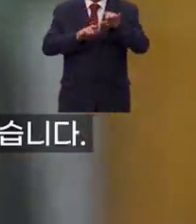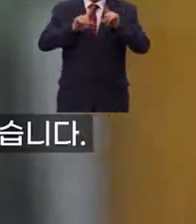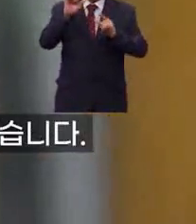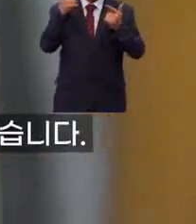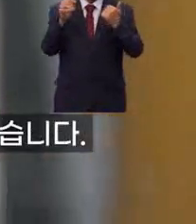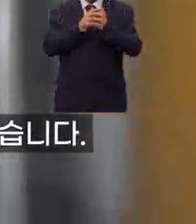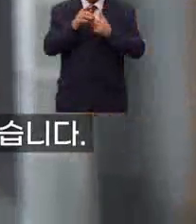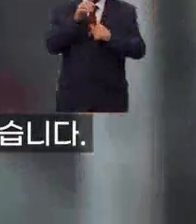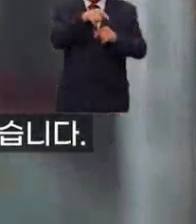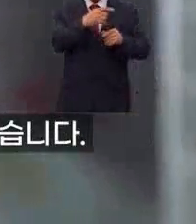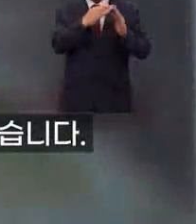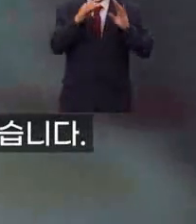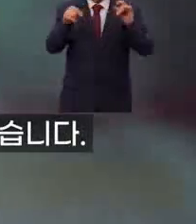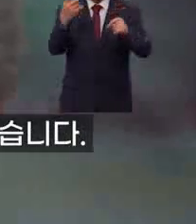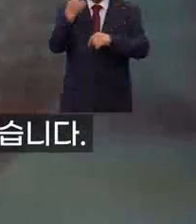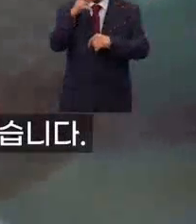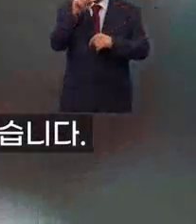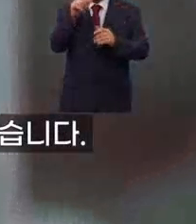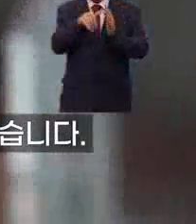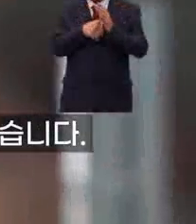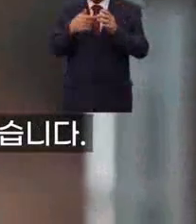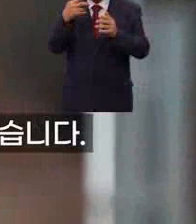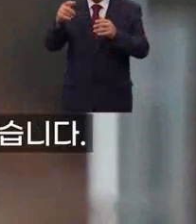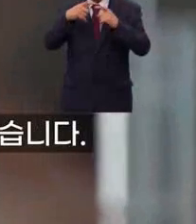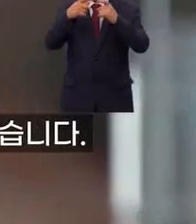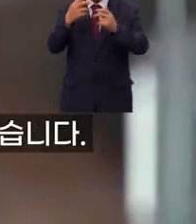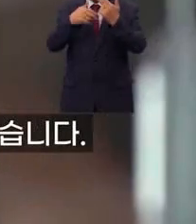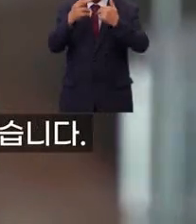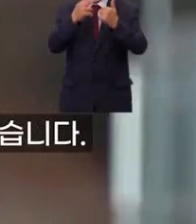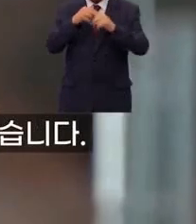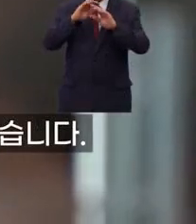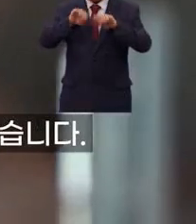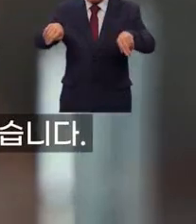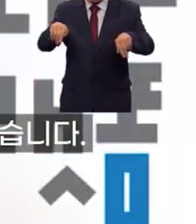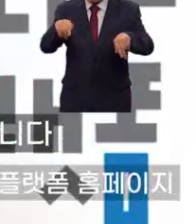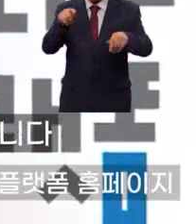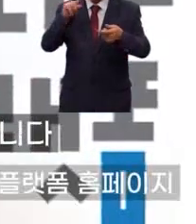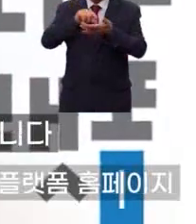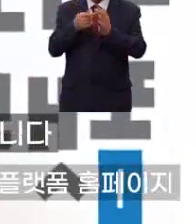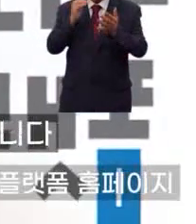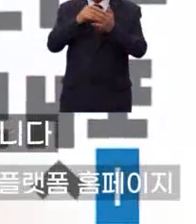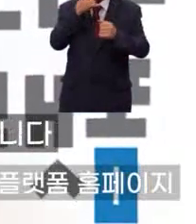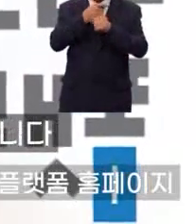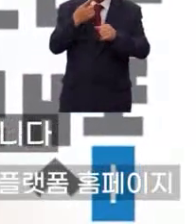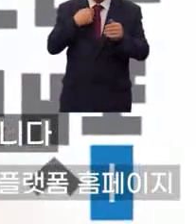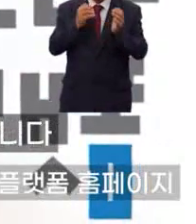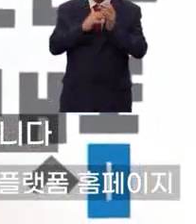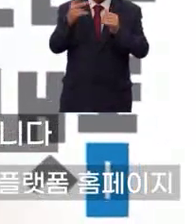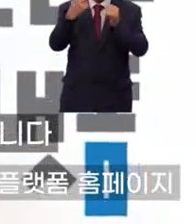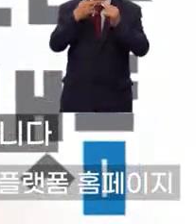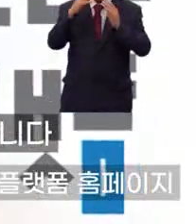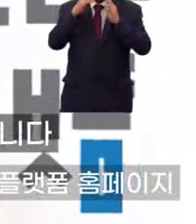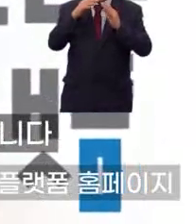거죠. 호천마을도 한 2015년경에 거의 주민협의회가 해체 수준까지 갔던 경험이 있습니다. 그리고 두 번째는 마을 공동체를